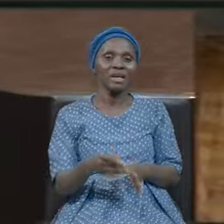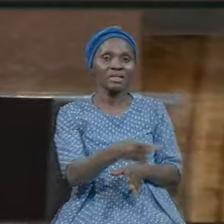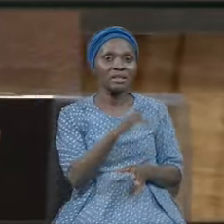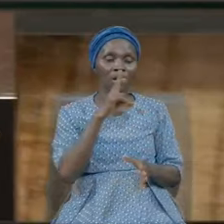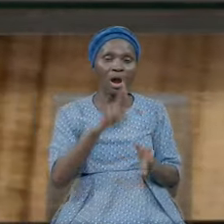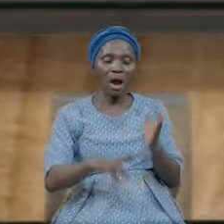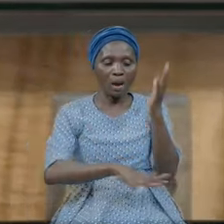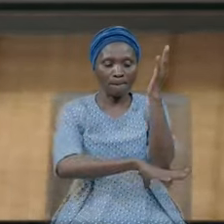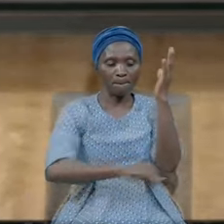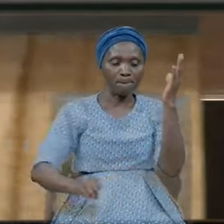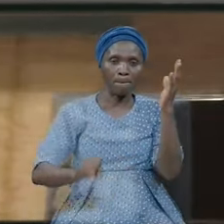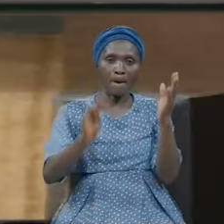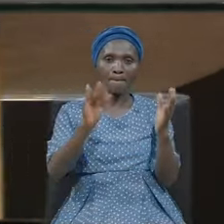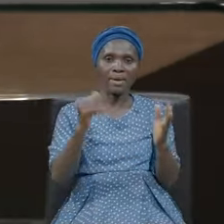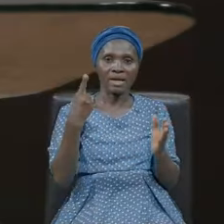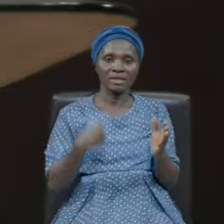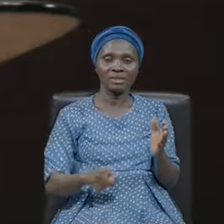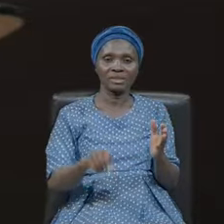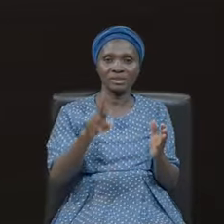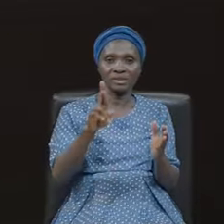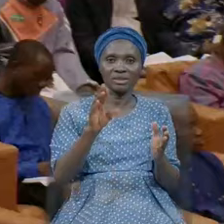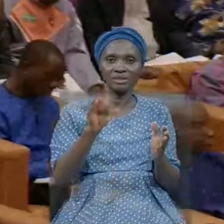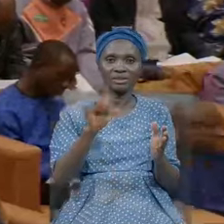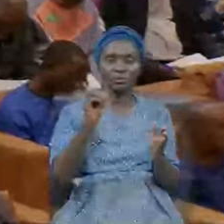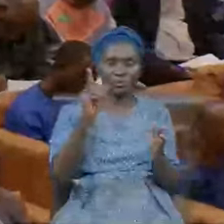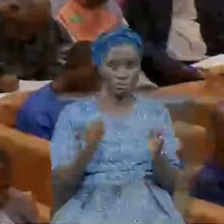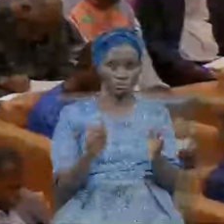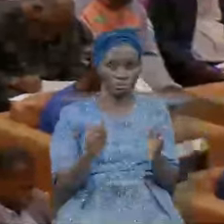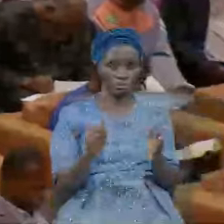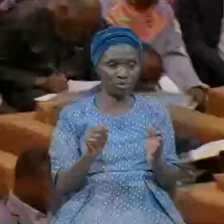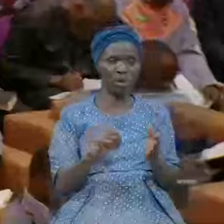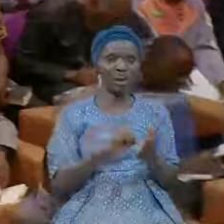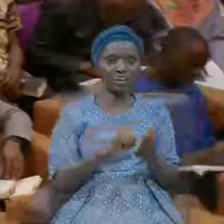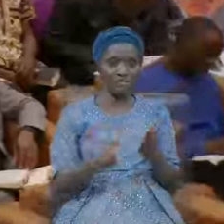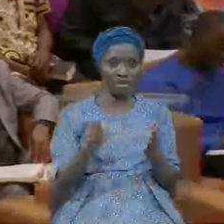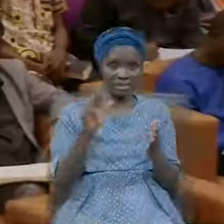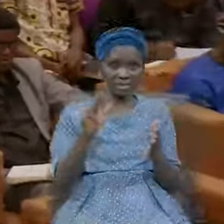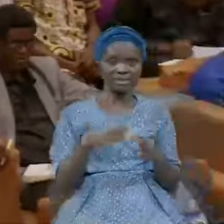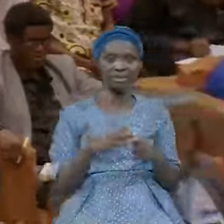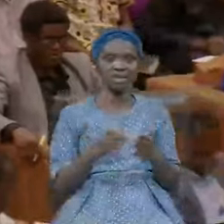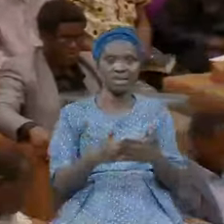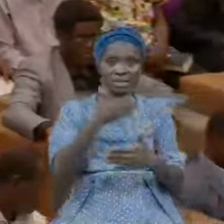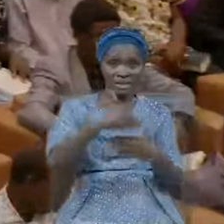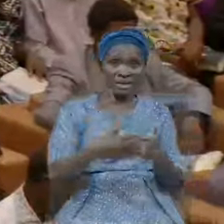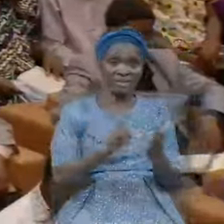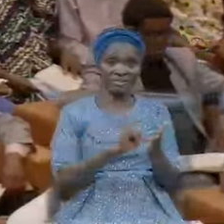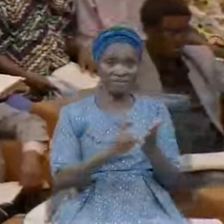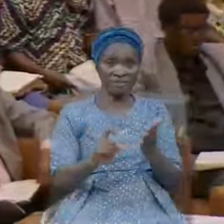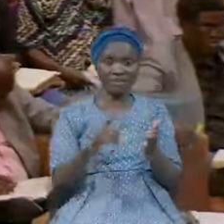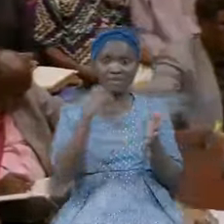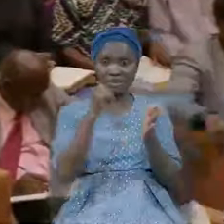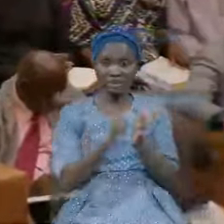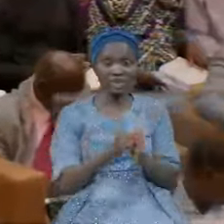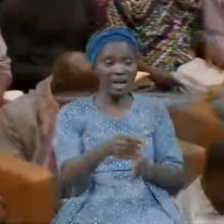déracinés. Voilà le verset 13. Le verset 13 dit,